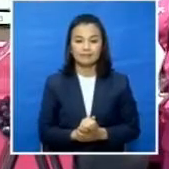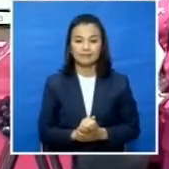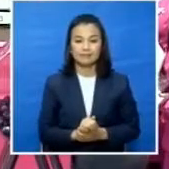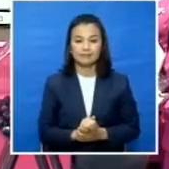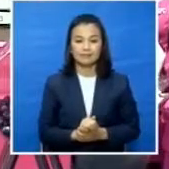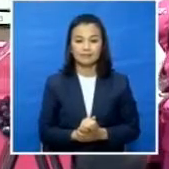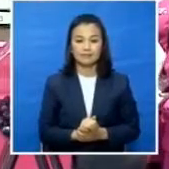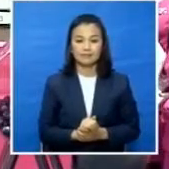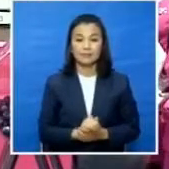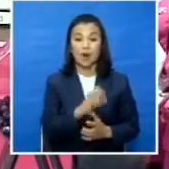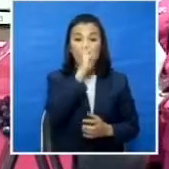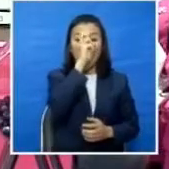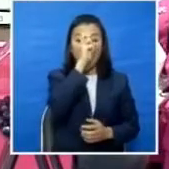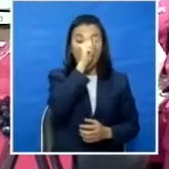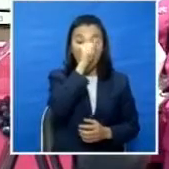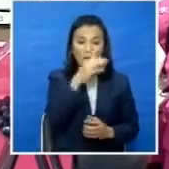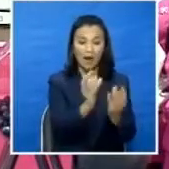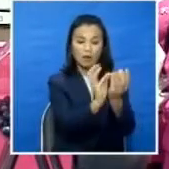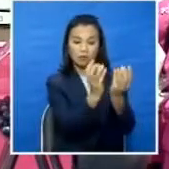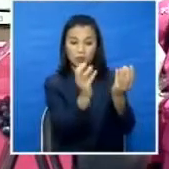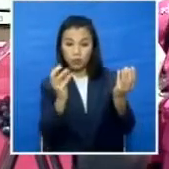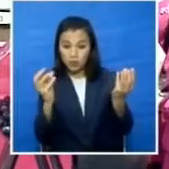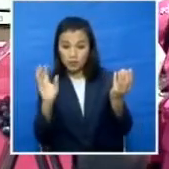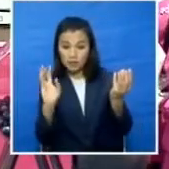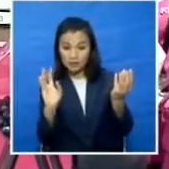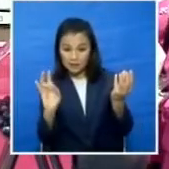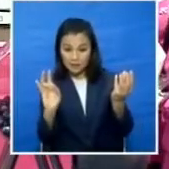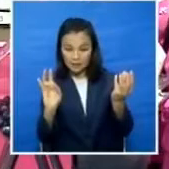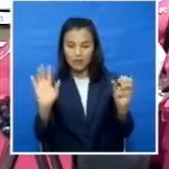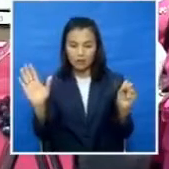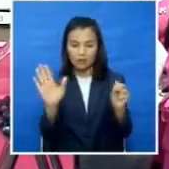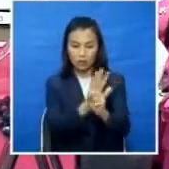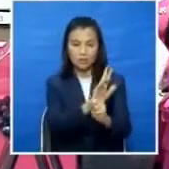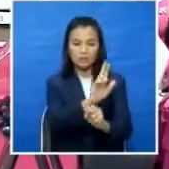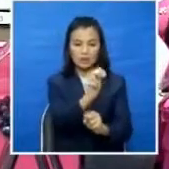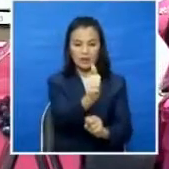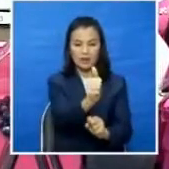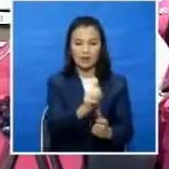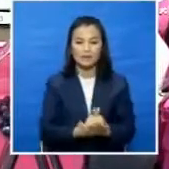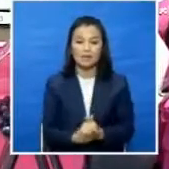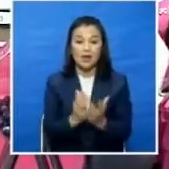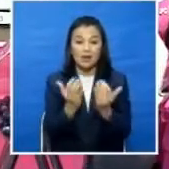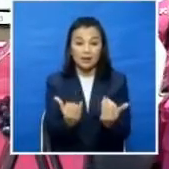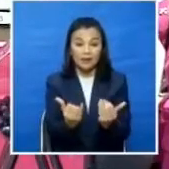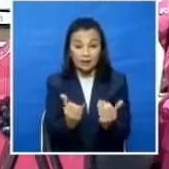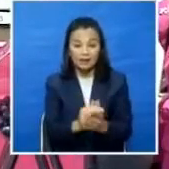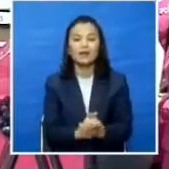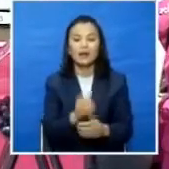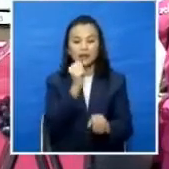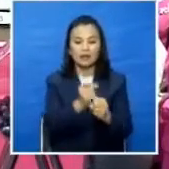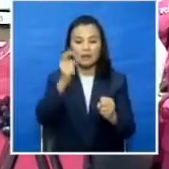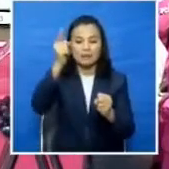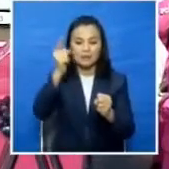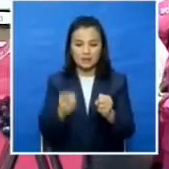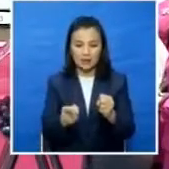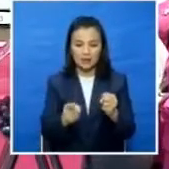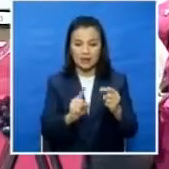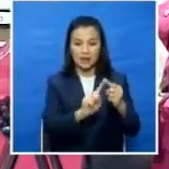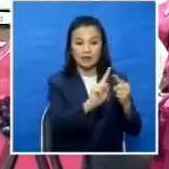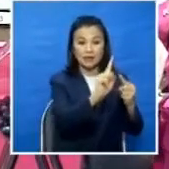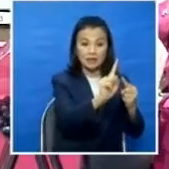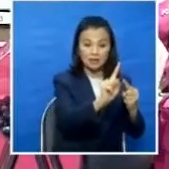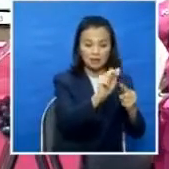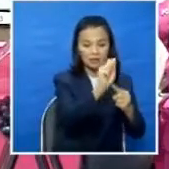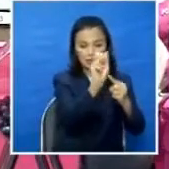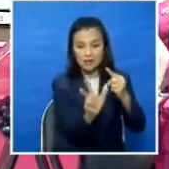จากการทดสอบเครื่องทั้ง7หลักสามารถใช้ในการออกรางวัลได้ต่อไปจะทำการออกรางวัลอันดับที่1ออก3